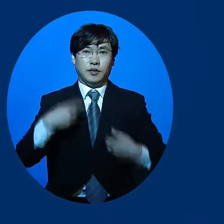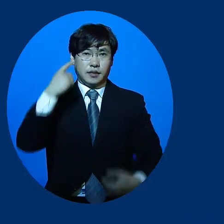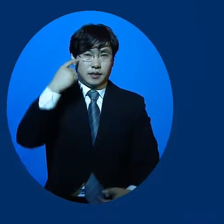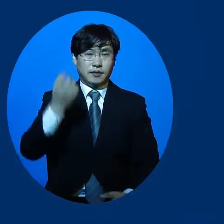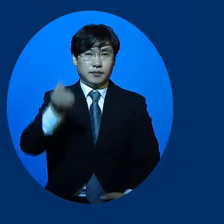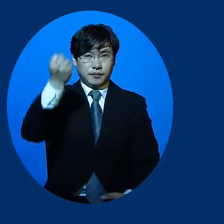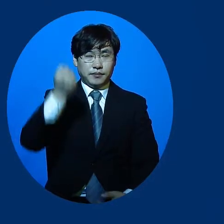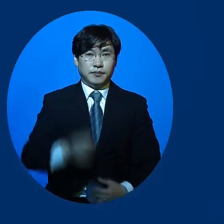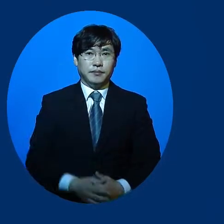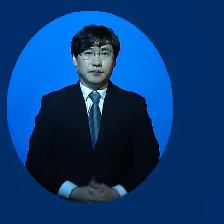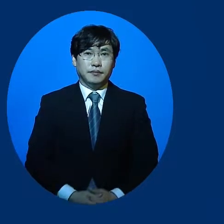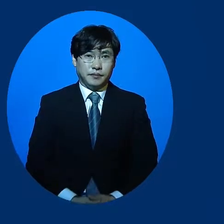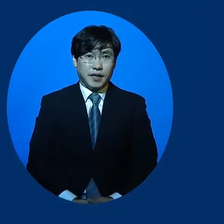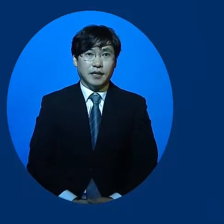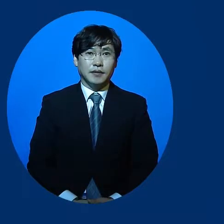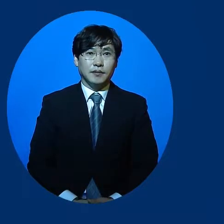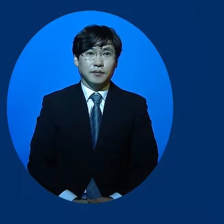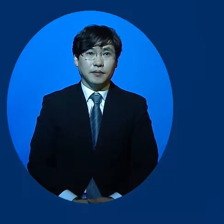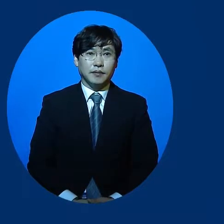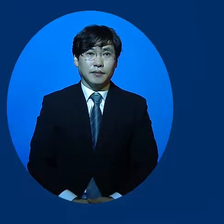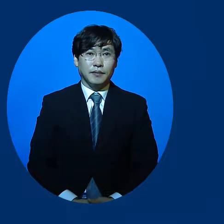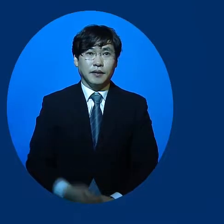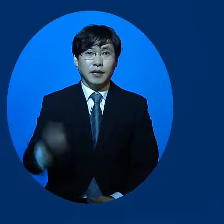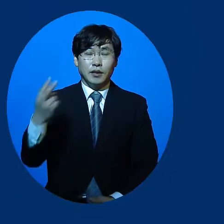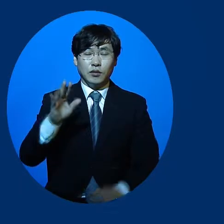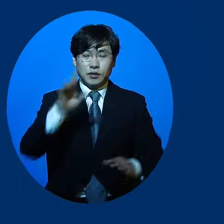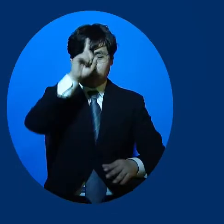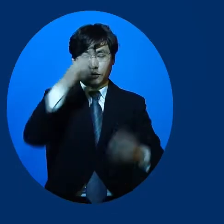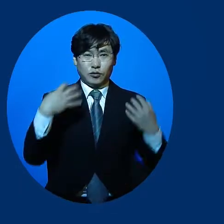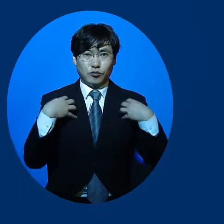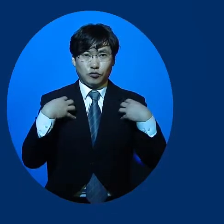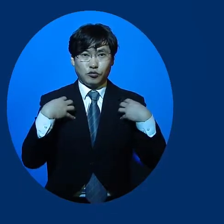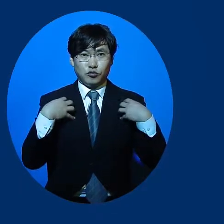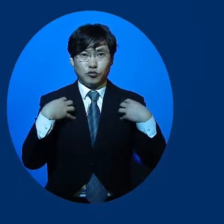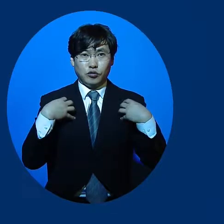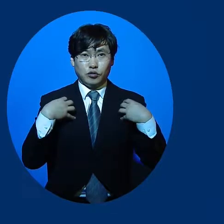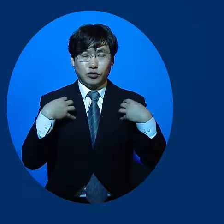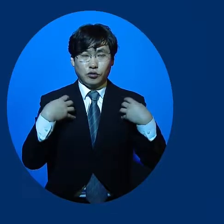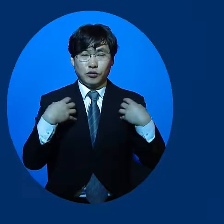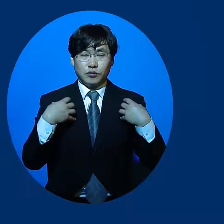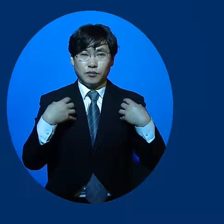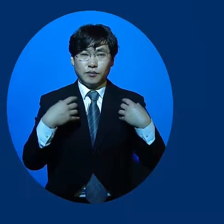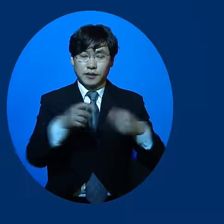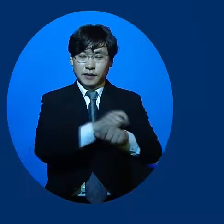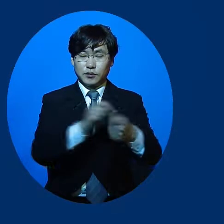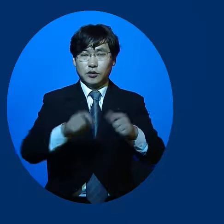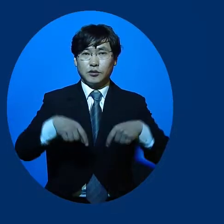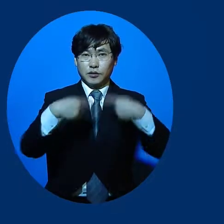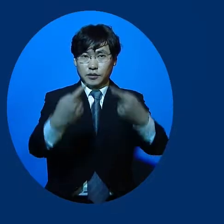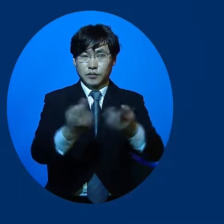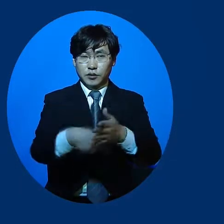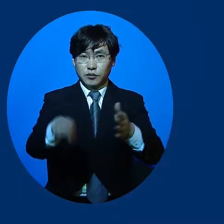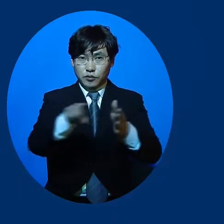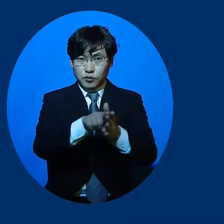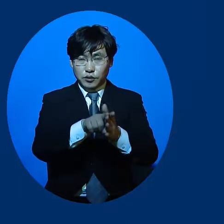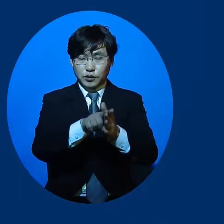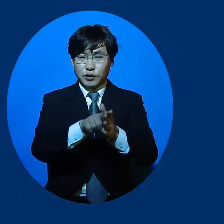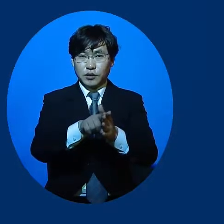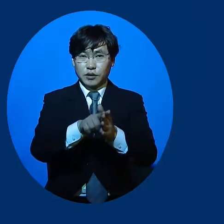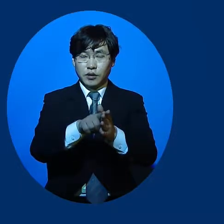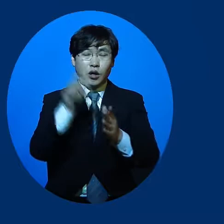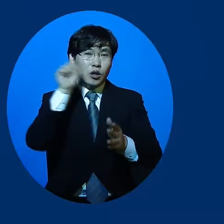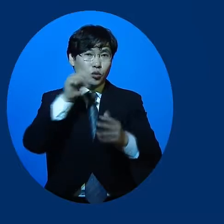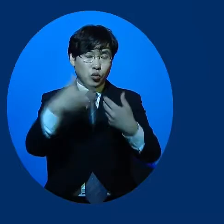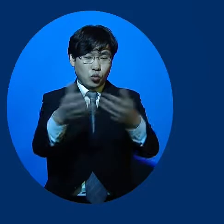됩니다. 또한 현 정부는 자발적으로 결성된 생활체육 동호회